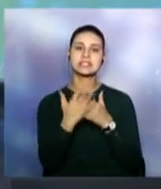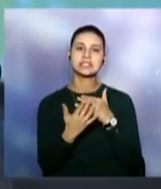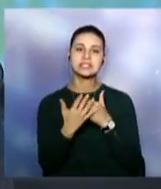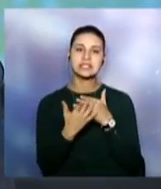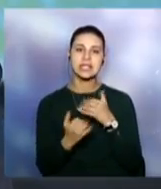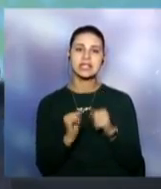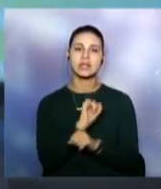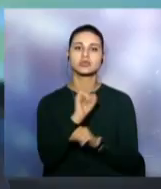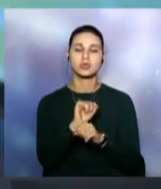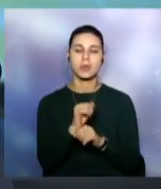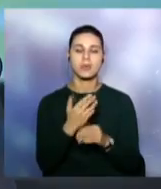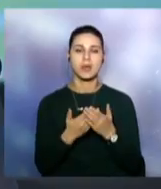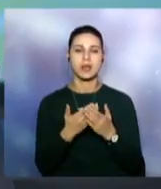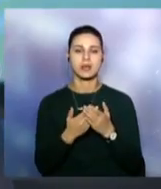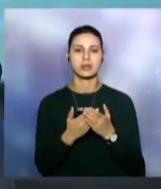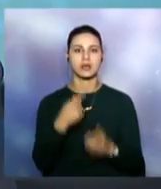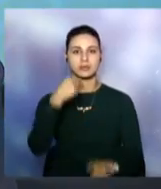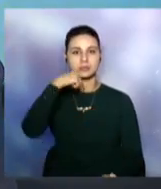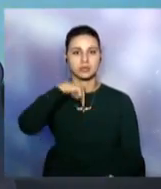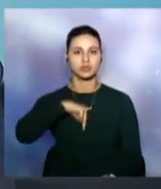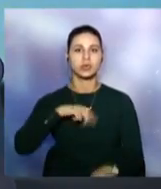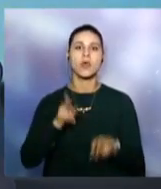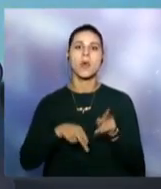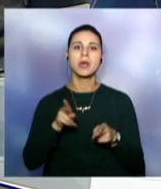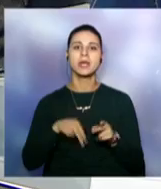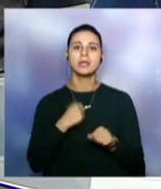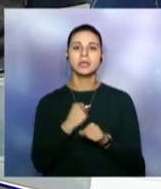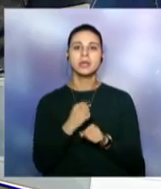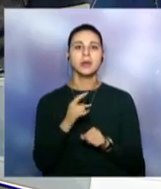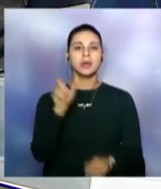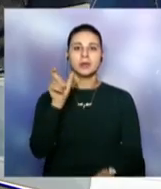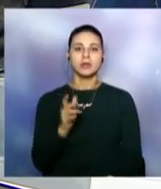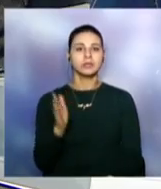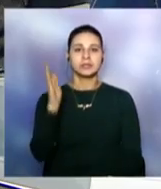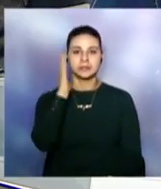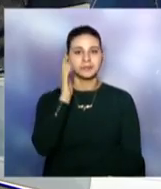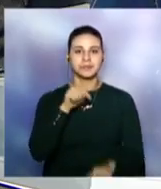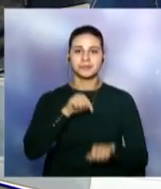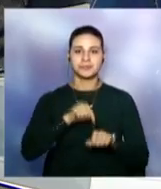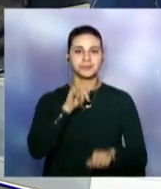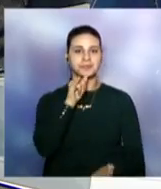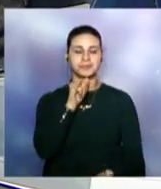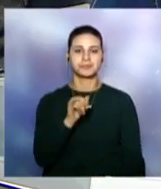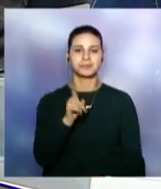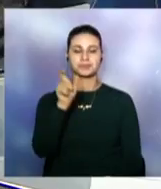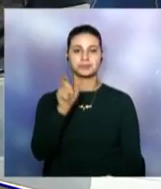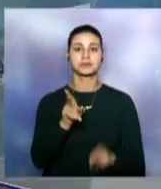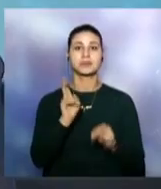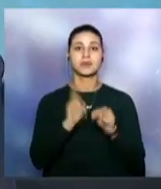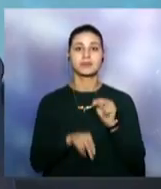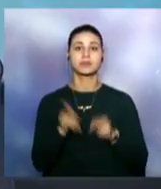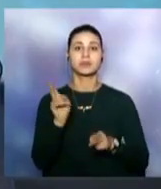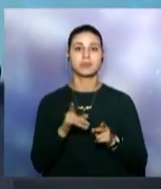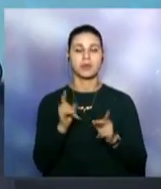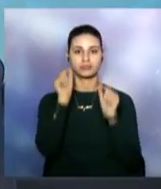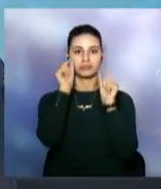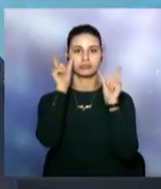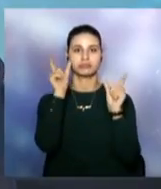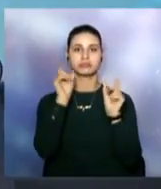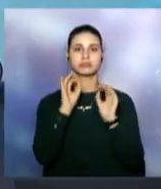თქვათ მოსაჯდა თქვათ ენდოსკოპიური ოპერაციის ჩატარება ბავშვს ძინავს ის ვერ გძნობს ვერაფერს თავდება ოპერაცია ბავშვს